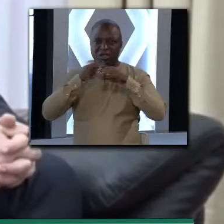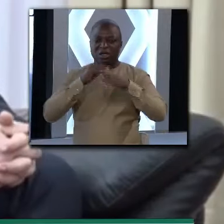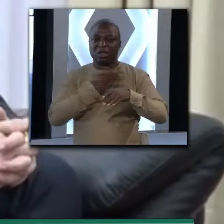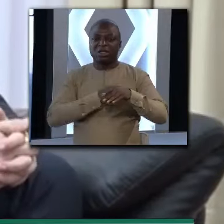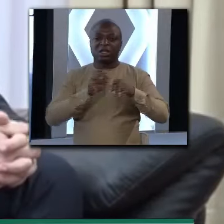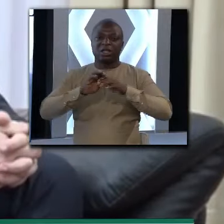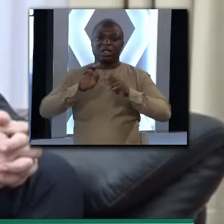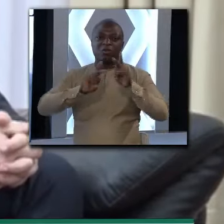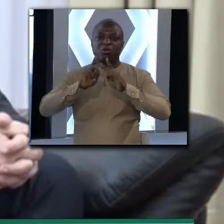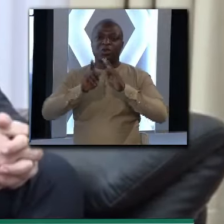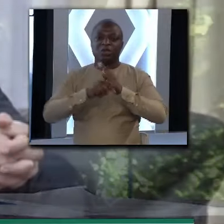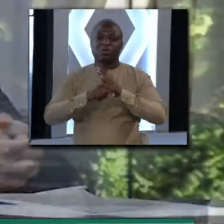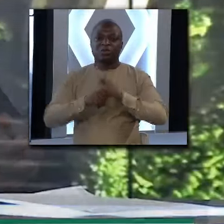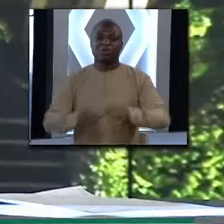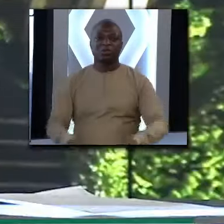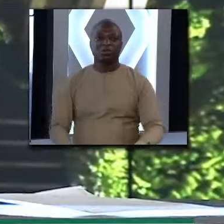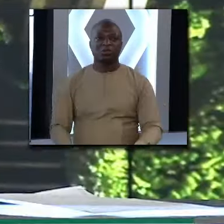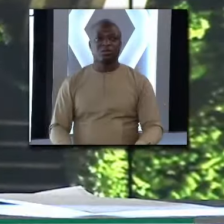des populations.